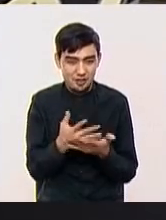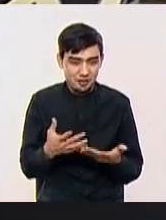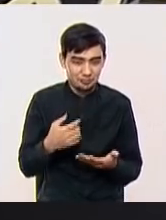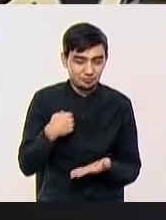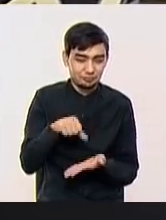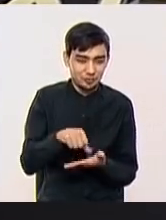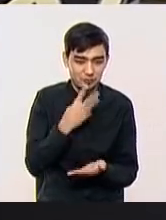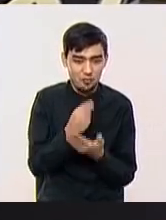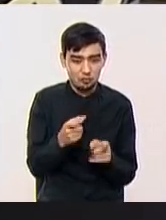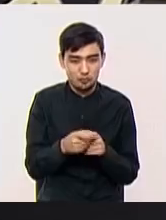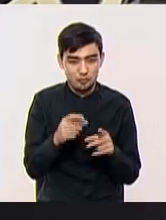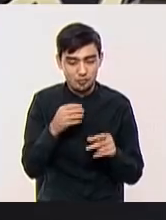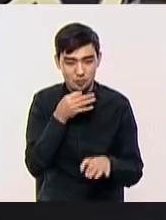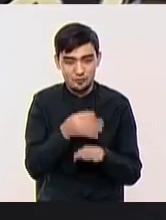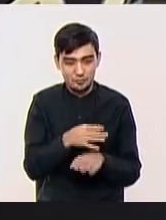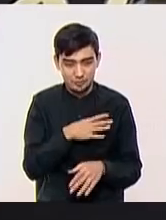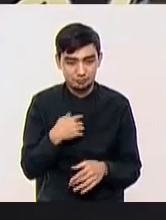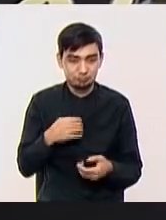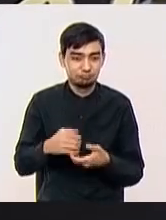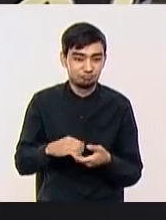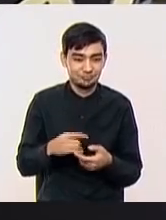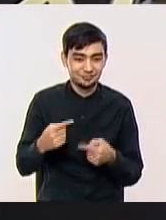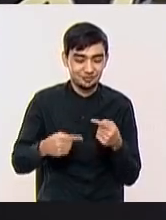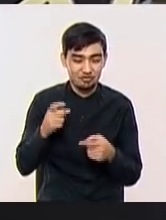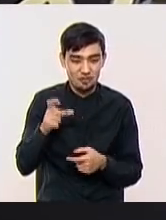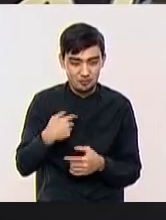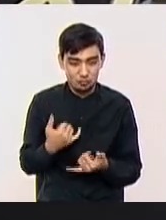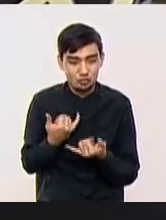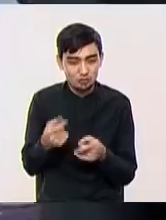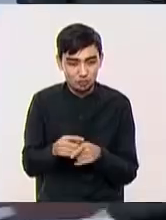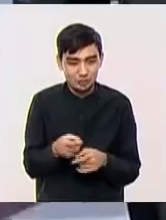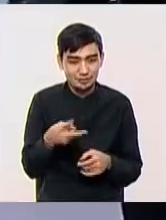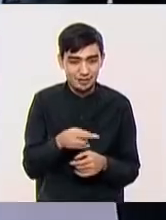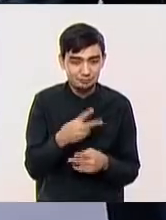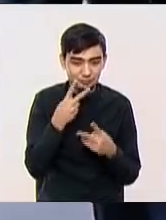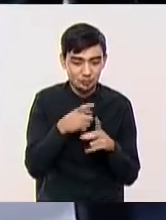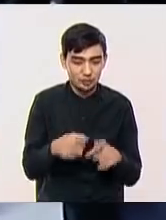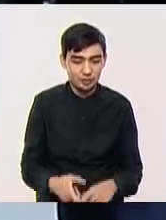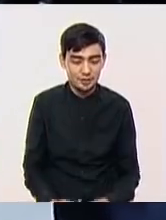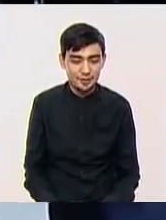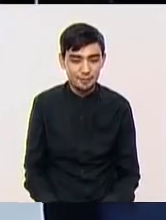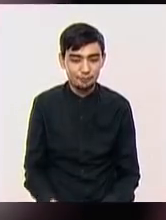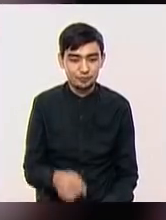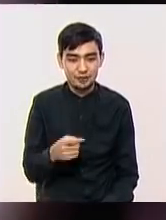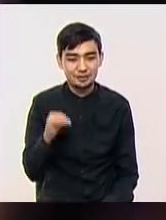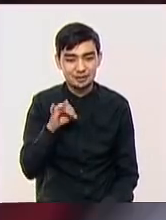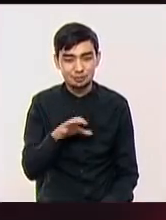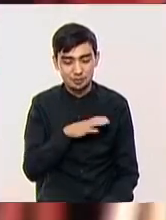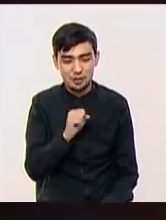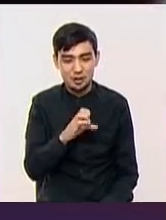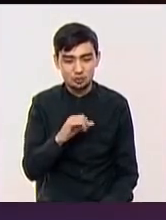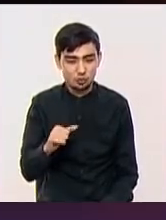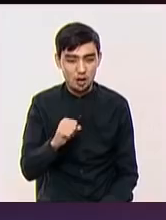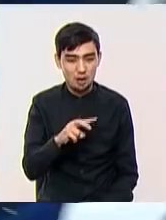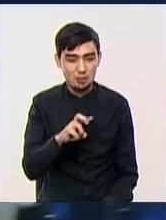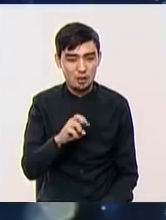сөзіме жауап бердім. Қарсыласымды сыйлаймын. Бұл шоудың барлығы көрермендер үшін болған. Осы турнирдің тағы бір қызықты жекпе-жегі Асу Алмабаев